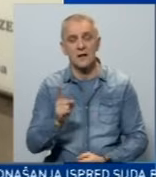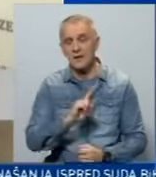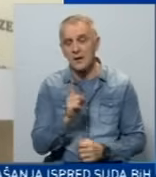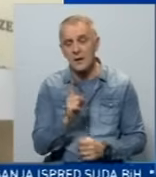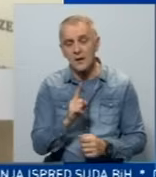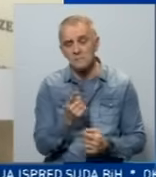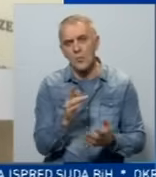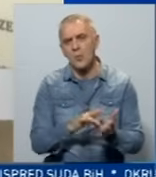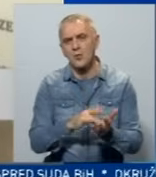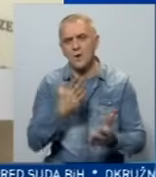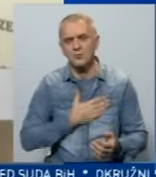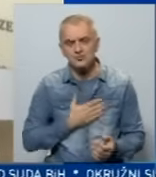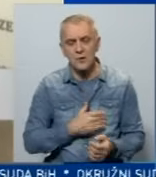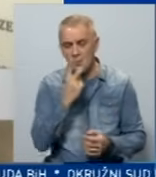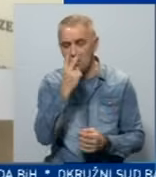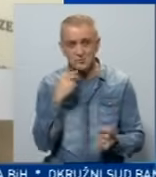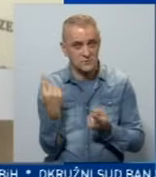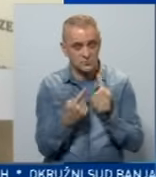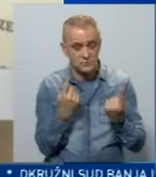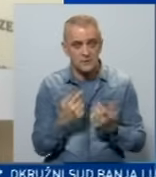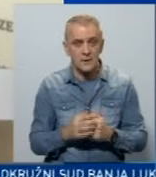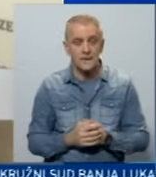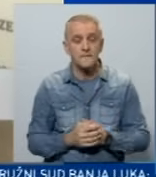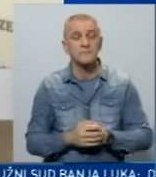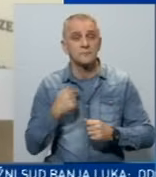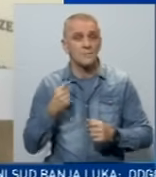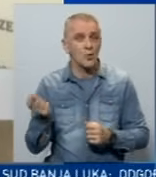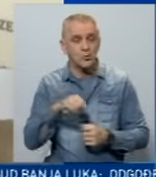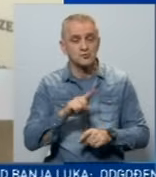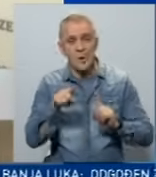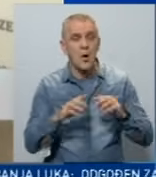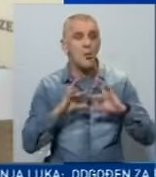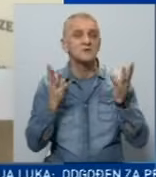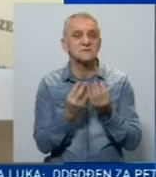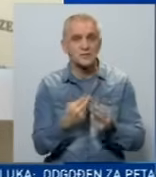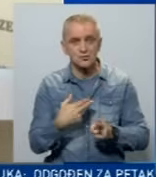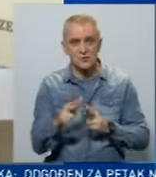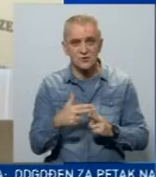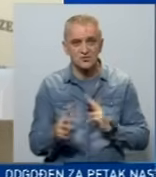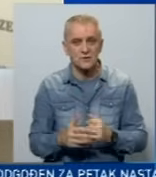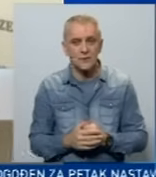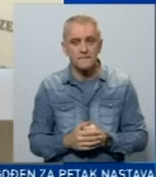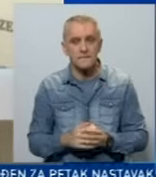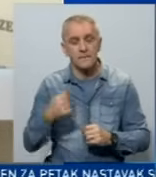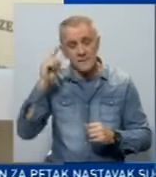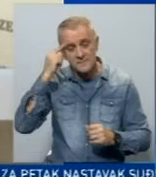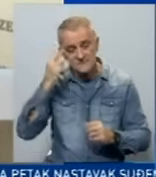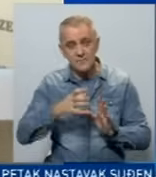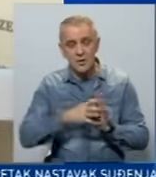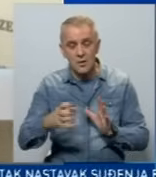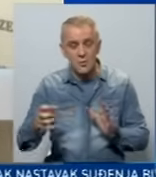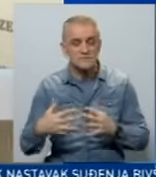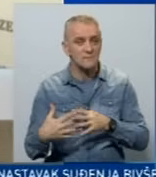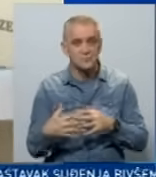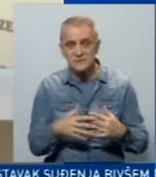nerealnih želja, sagledavši opću situaciju, kao što sam već naglasio, evo došli smo do nekoga zajedničkog rješenja, tako da mislim da i u nastavku